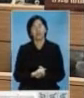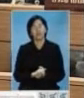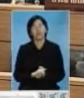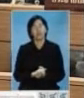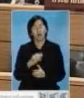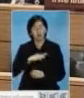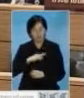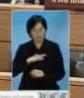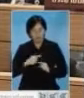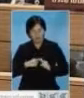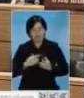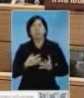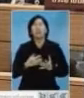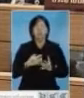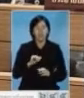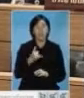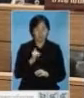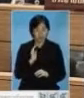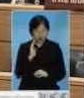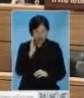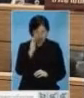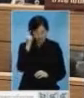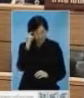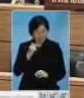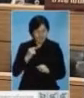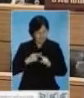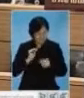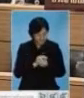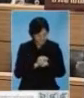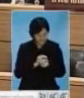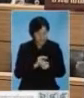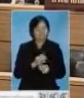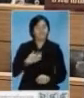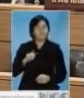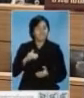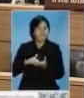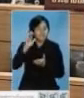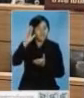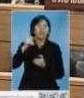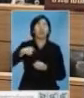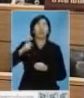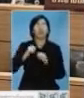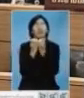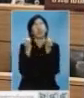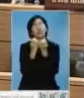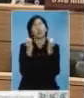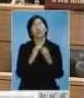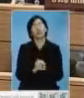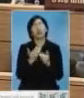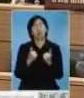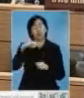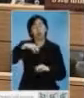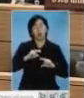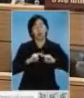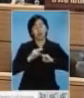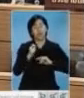ไปตำเท้าเพราะฉะนั้นถ้ามีโอกาสเมื่อใดก็จำเป็นจะต้องกำจัดออกไปให้ได้ผมคิดว่าเรามาไกลเกินกว่าที่จะไปยกเลิกองค์กรอิ